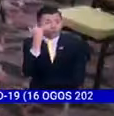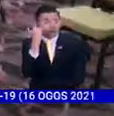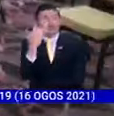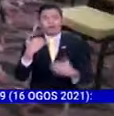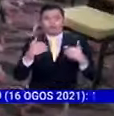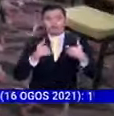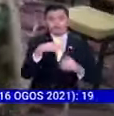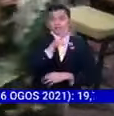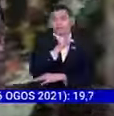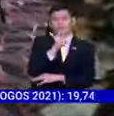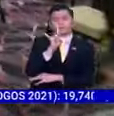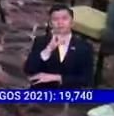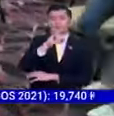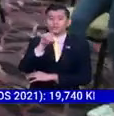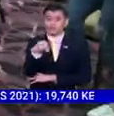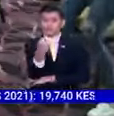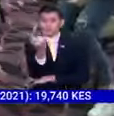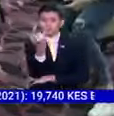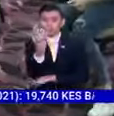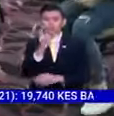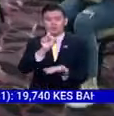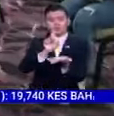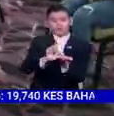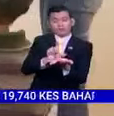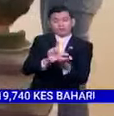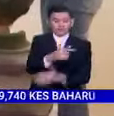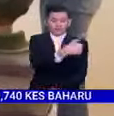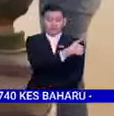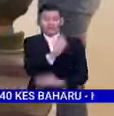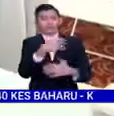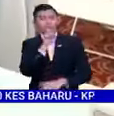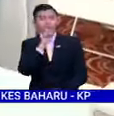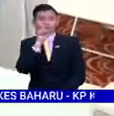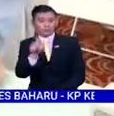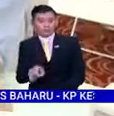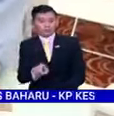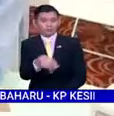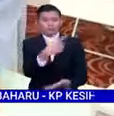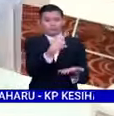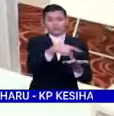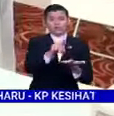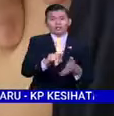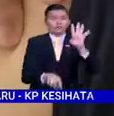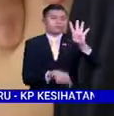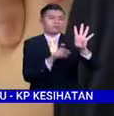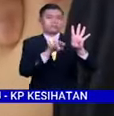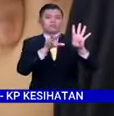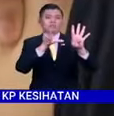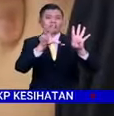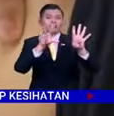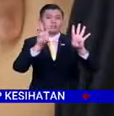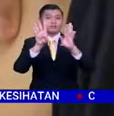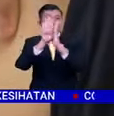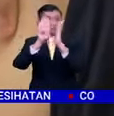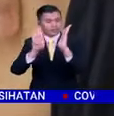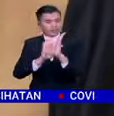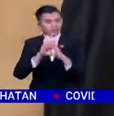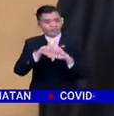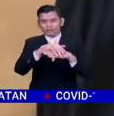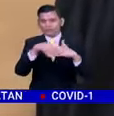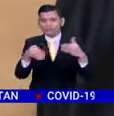lebih 87 juta dos vaksin telah ditempah melibatkan perbelanjaan sebanyak 4.36 bilion ringgit.